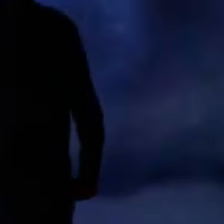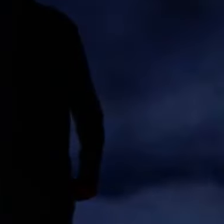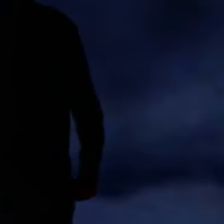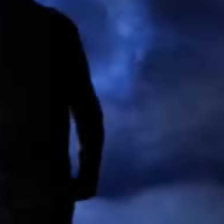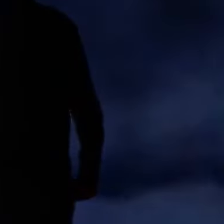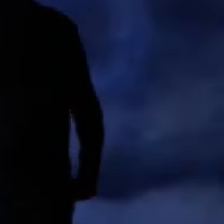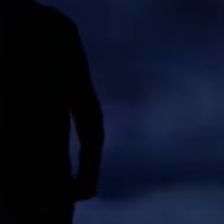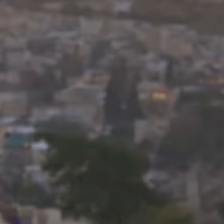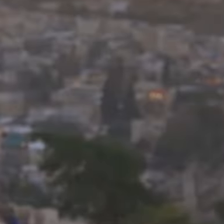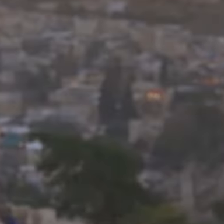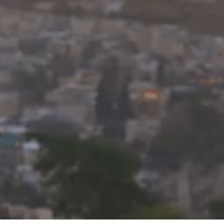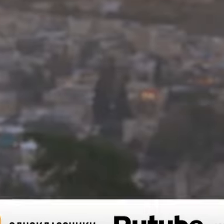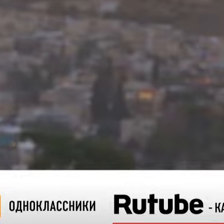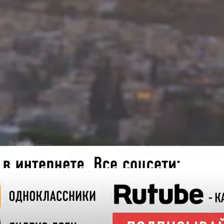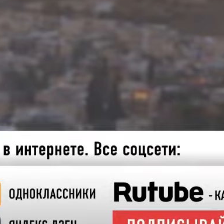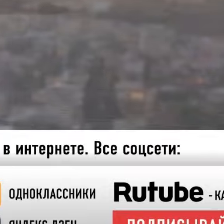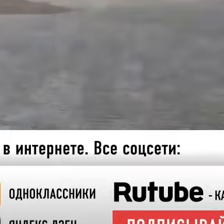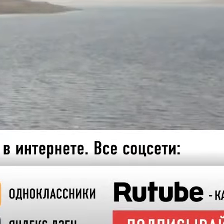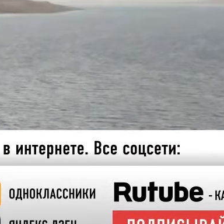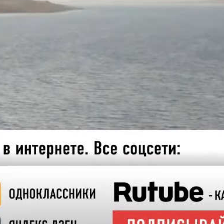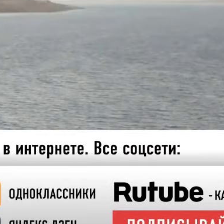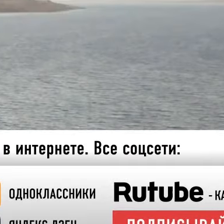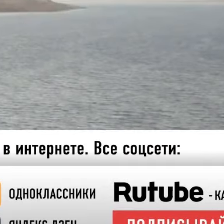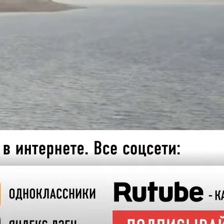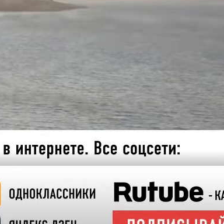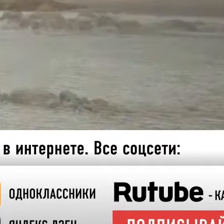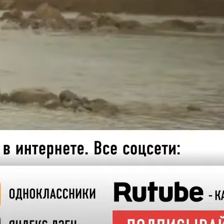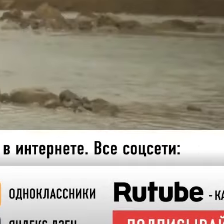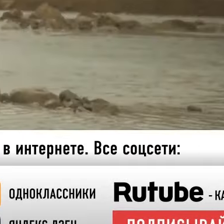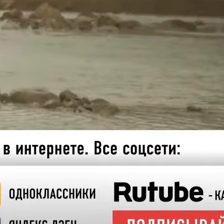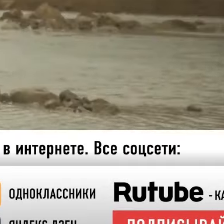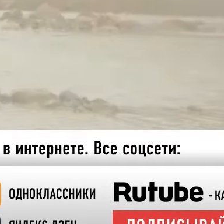вечера на Спасе. Чудо – это встреча с живым Богом.